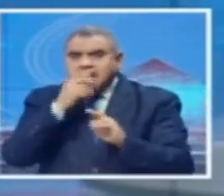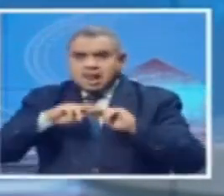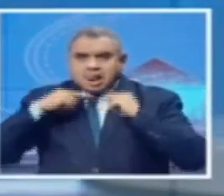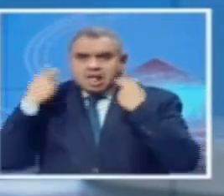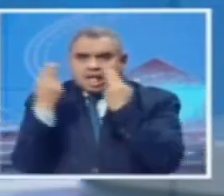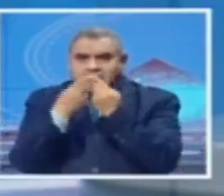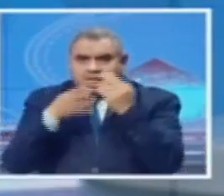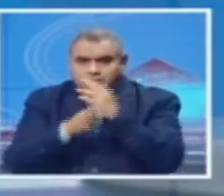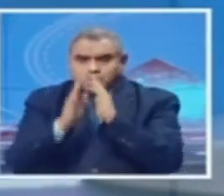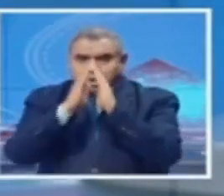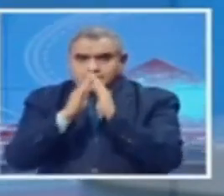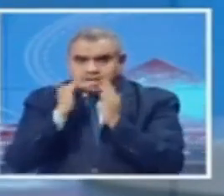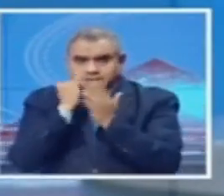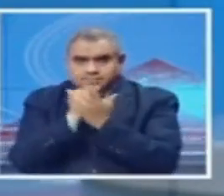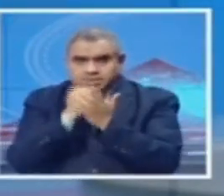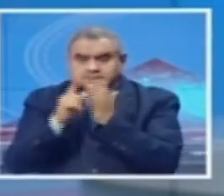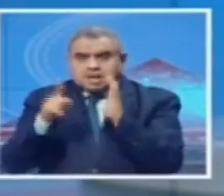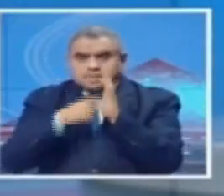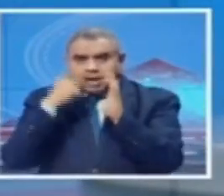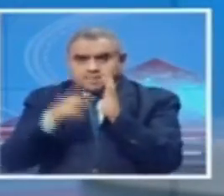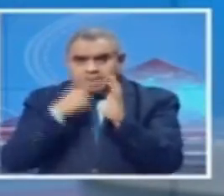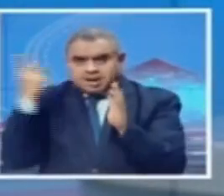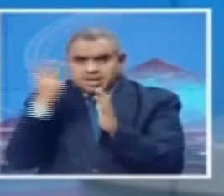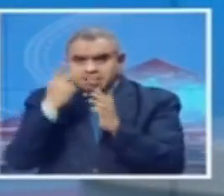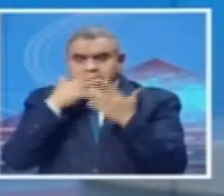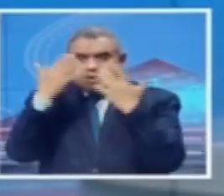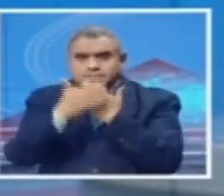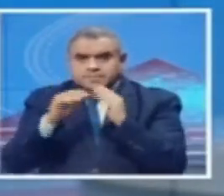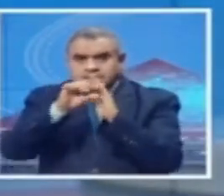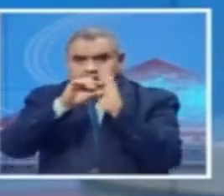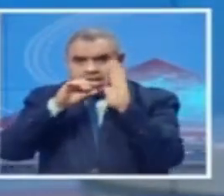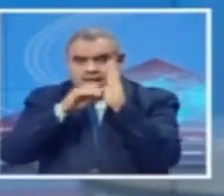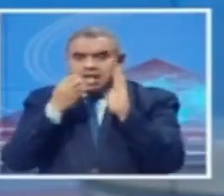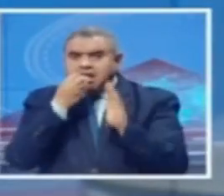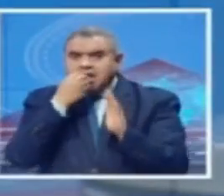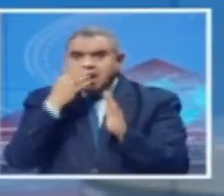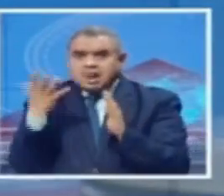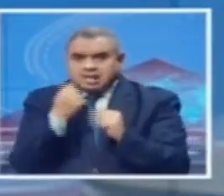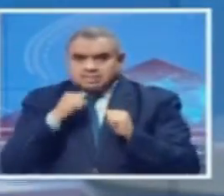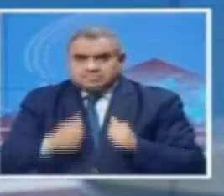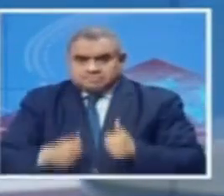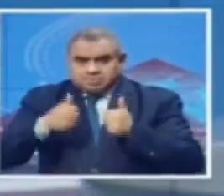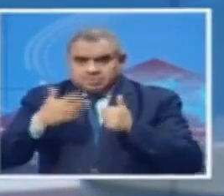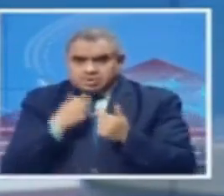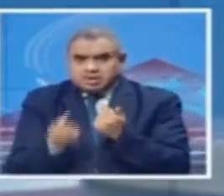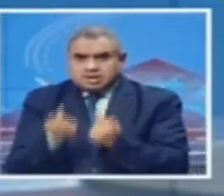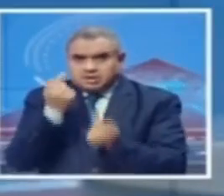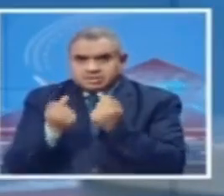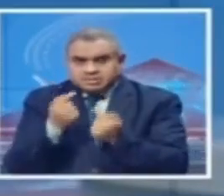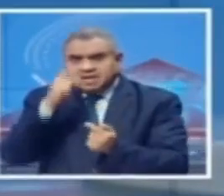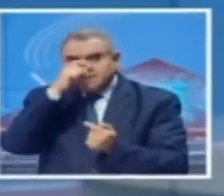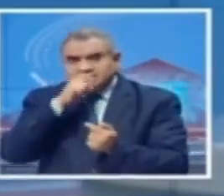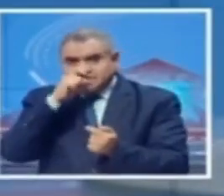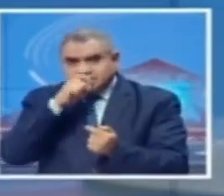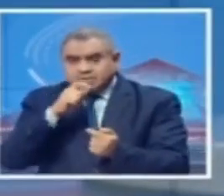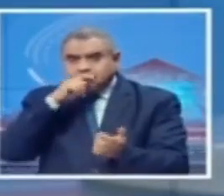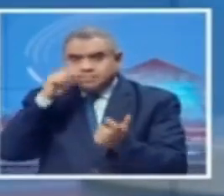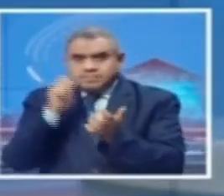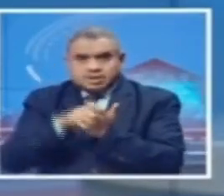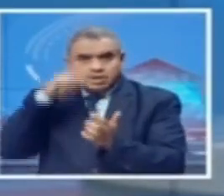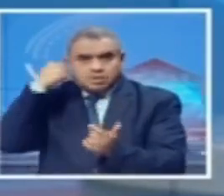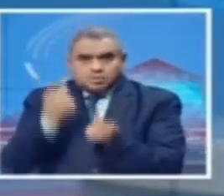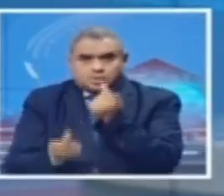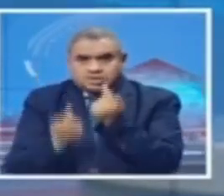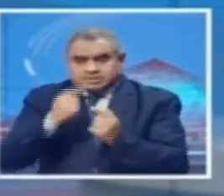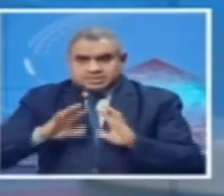في مصر، بحثوا المرحلة الثانية من مشروع برنامج الأغذية العالمي لتحقيق التنمية الزراعية والريفية. من جانبه